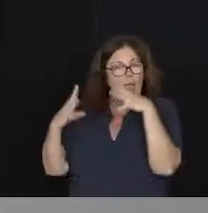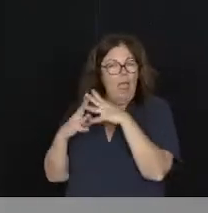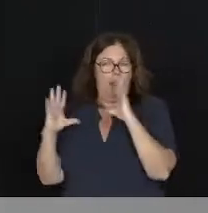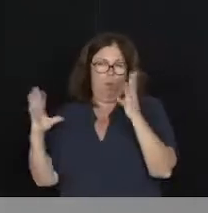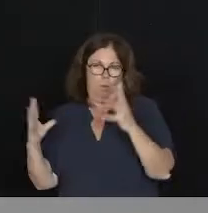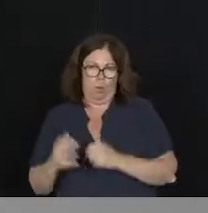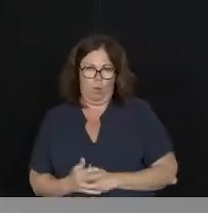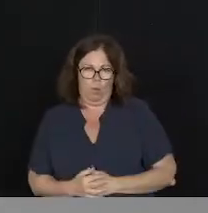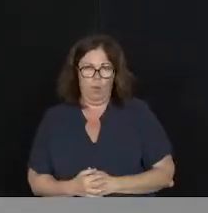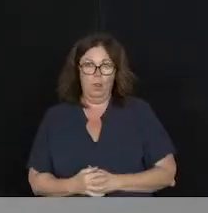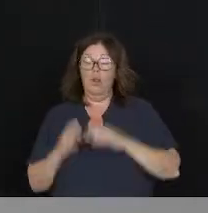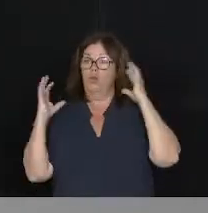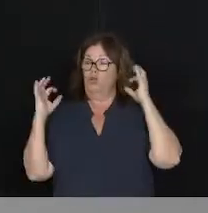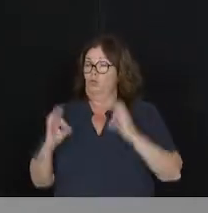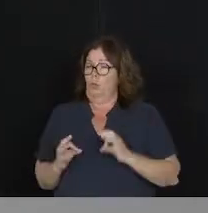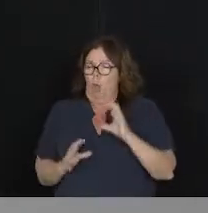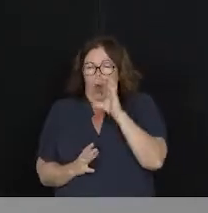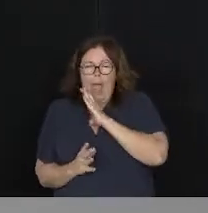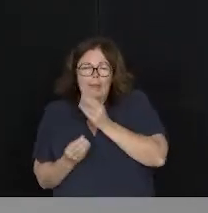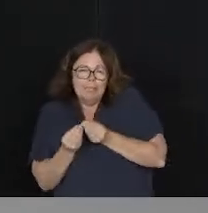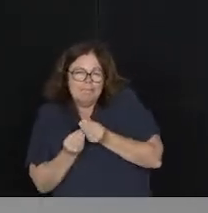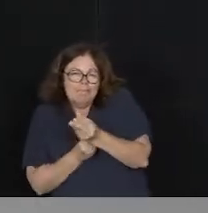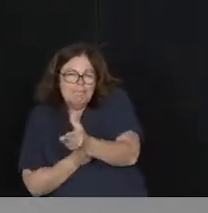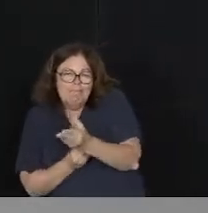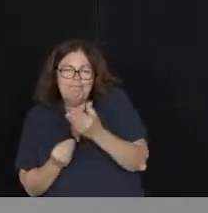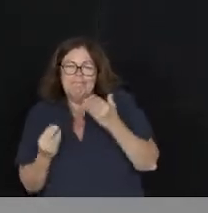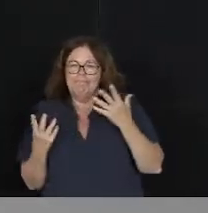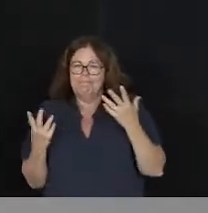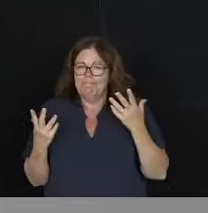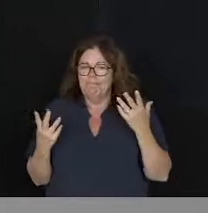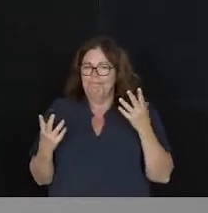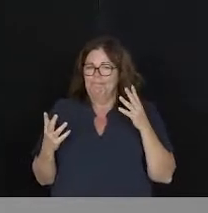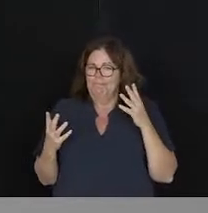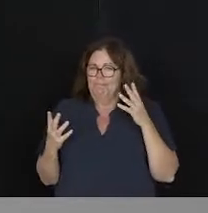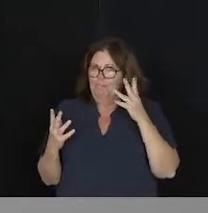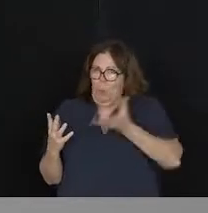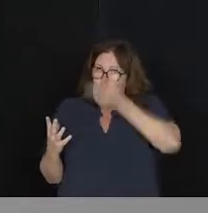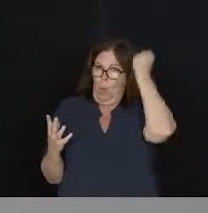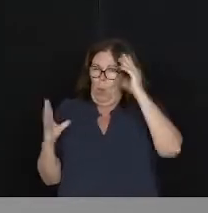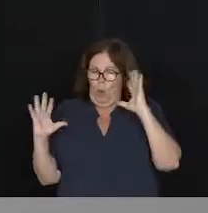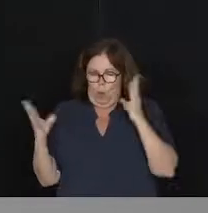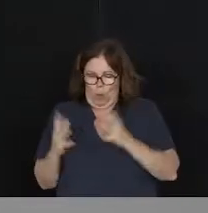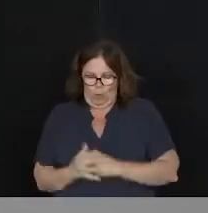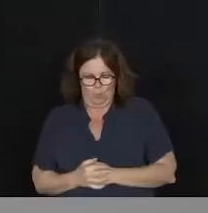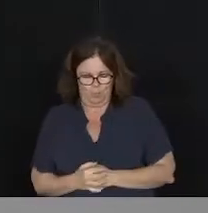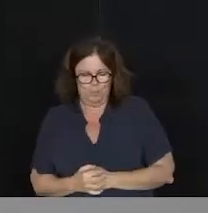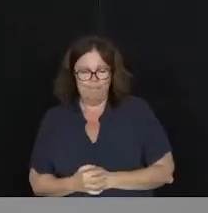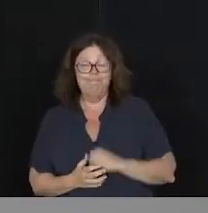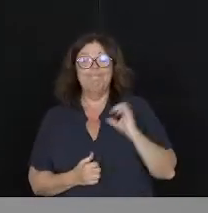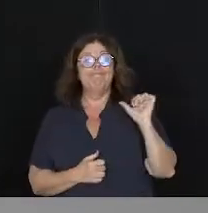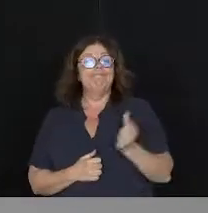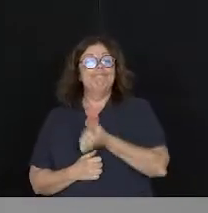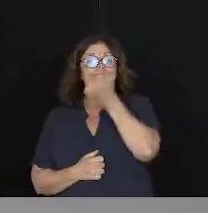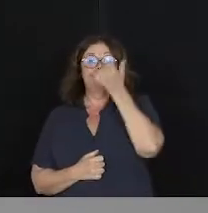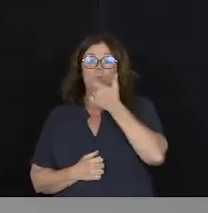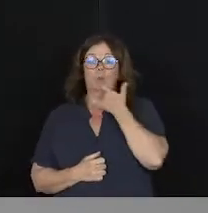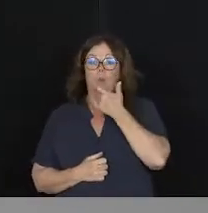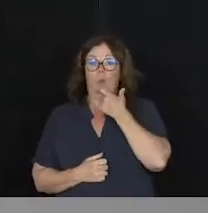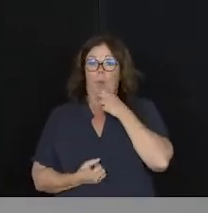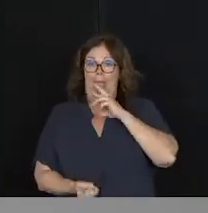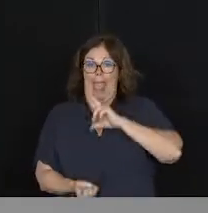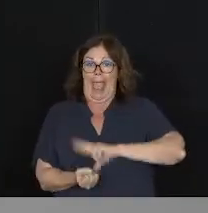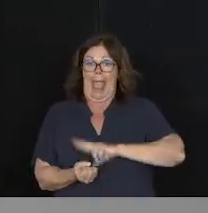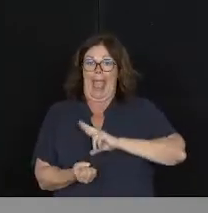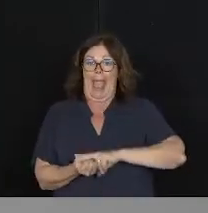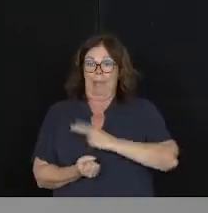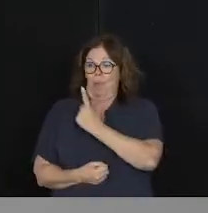guerre transforme dans la perception du temps intime des acteurs, je vais d'abord m'arrêter sur la façon dont la guerre transforme les rythmes de